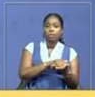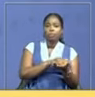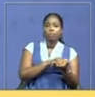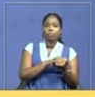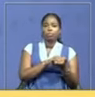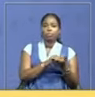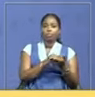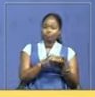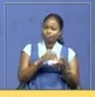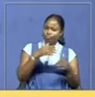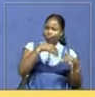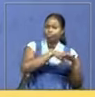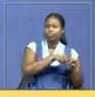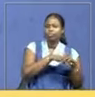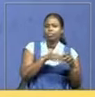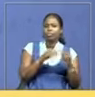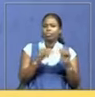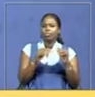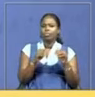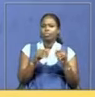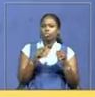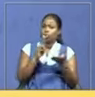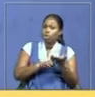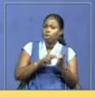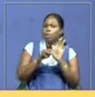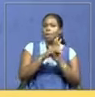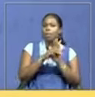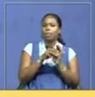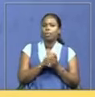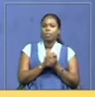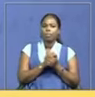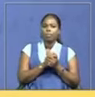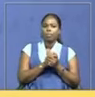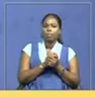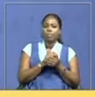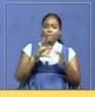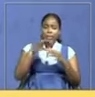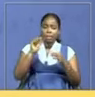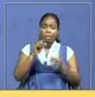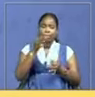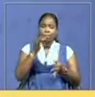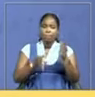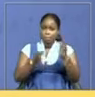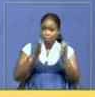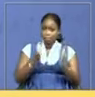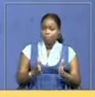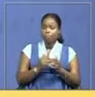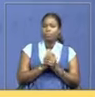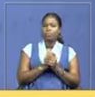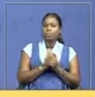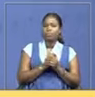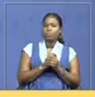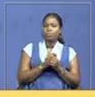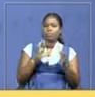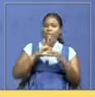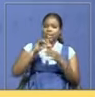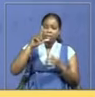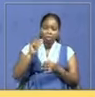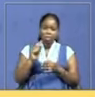notamment le statut des magistrats l'organisation et le fonctionnement du Conseil supérieur de la